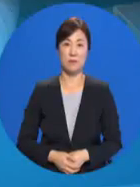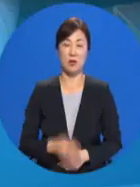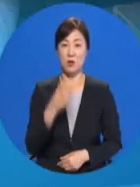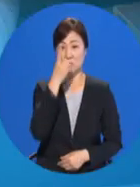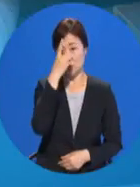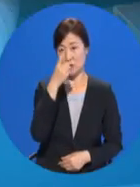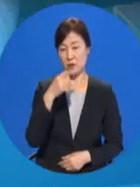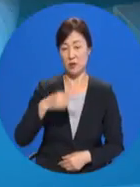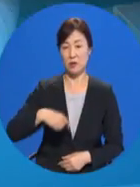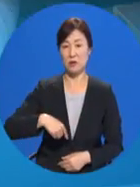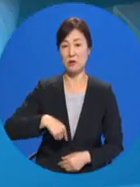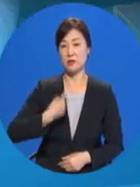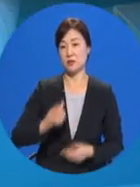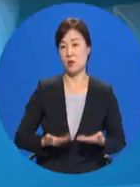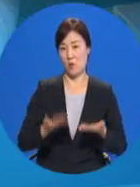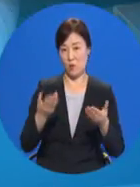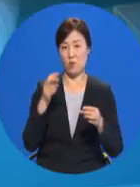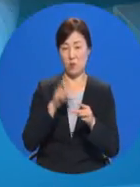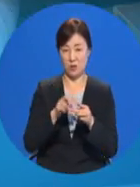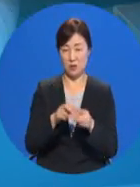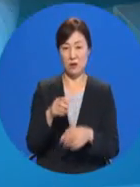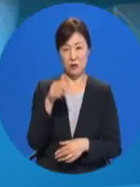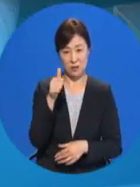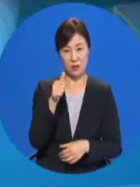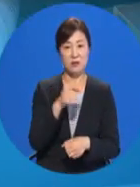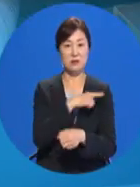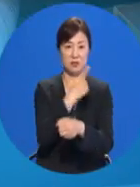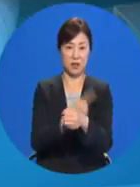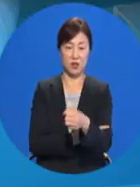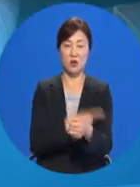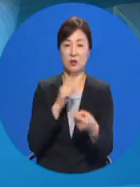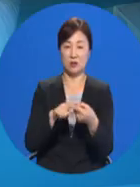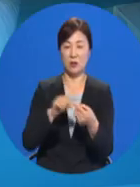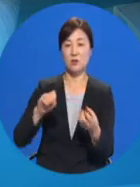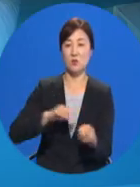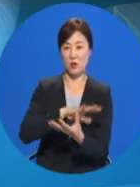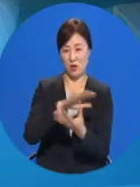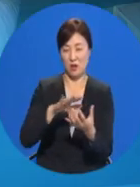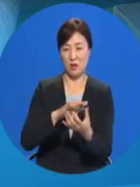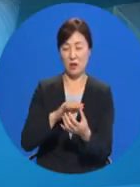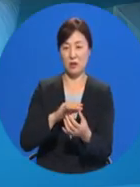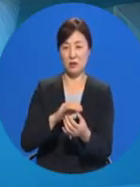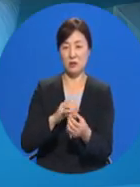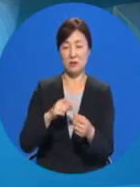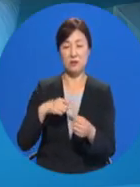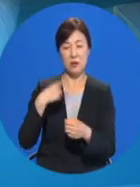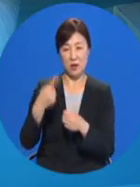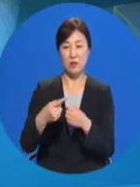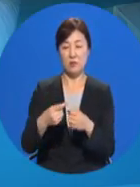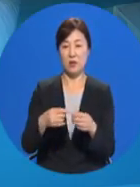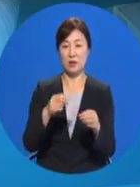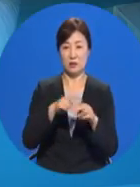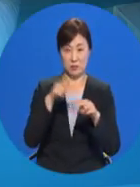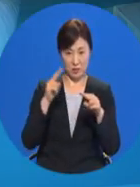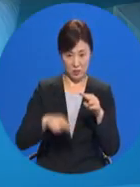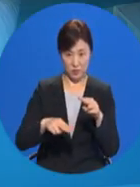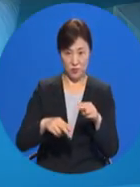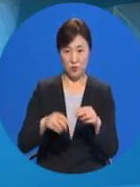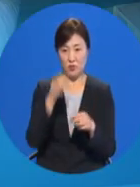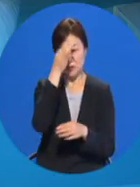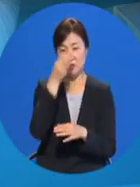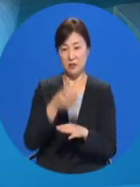순천시 자원봉사센터장의 자격을 둘러싼 논란이 센터장의 자진 사퇴와 시장의 사과 표명으로